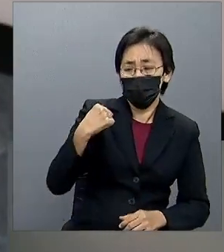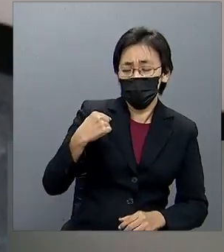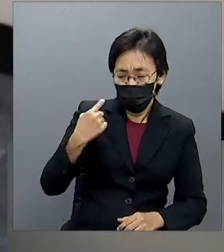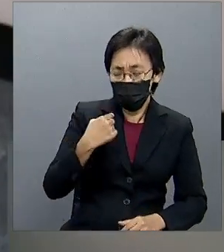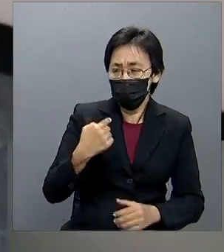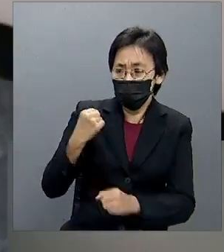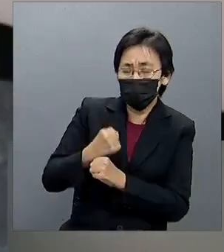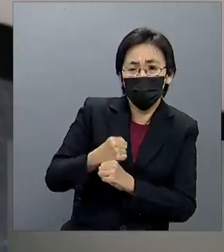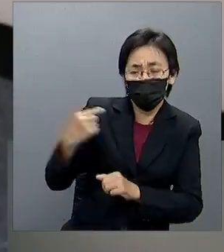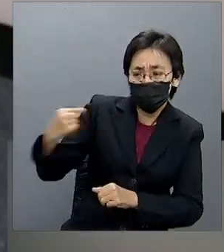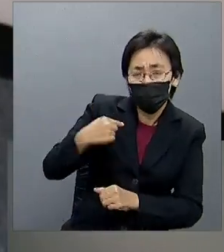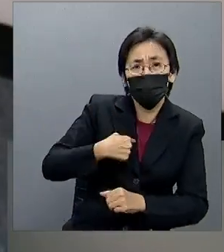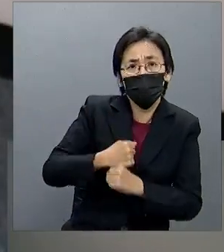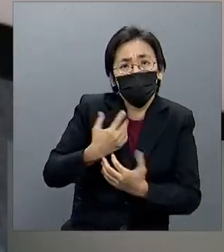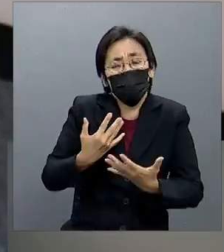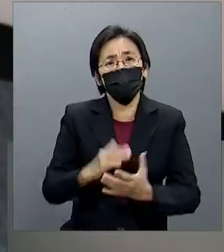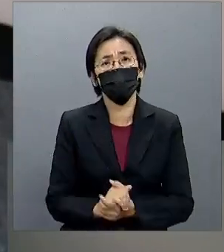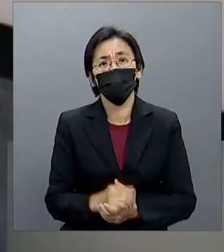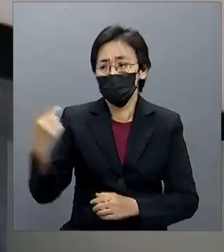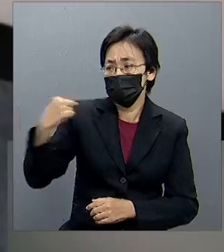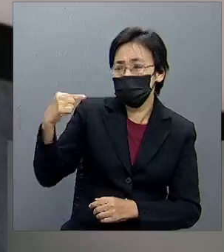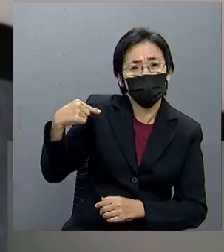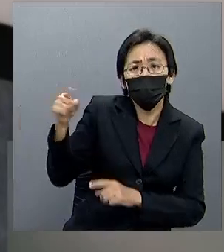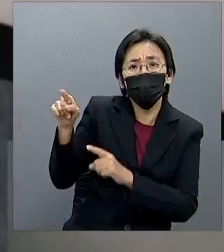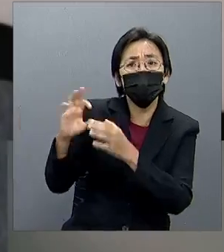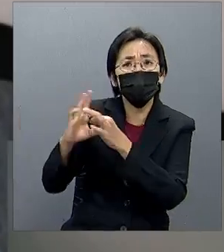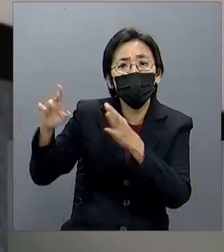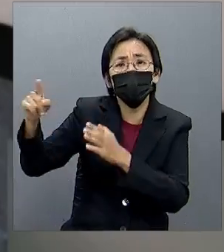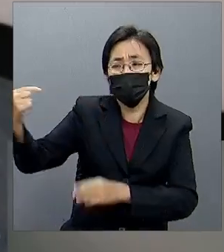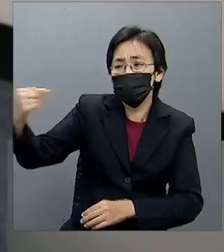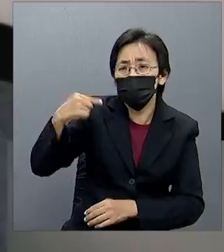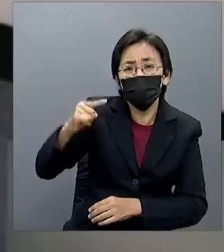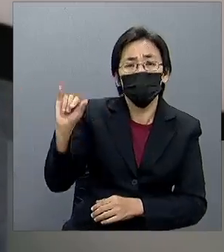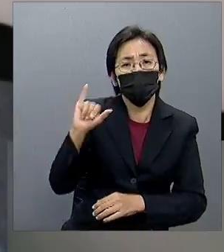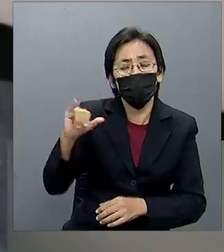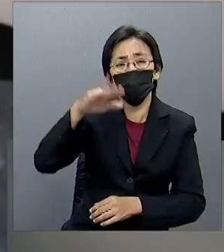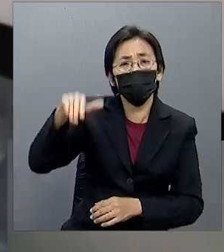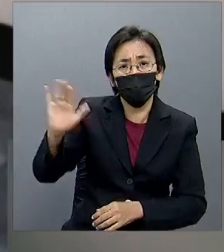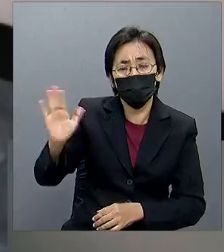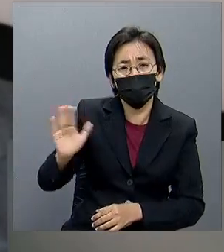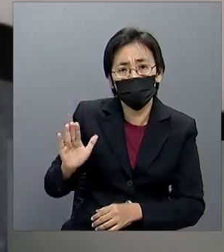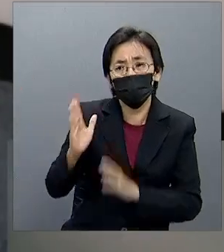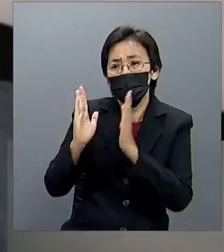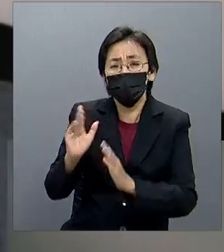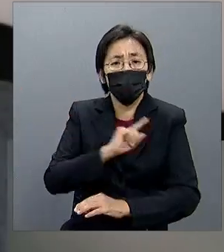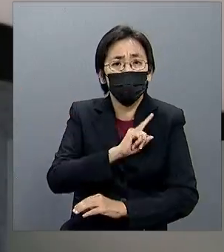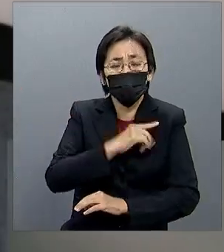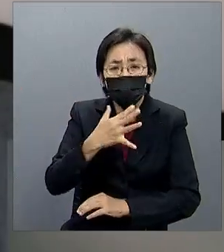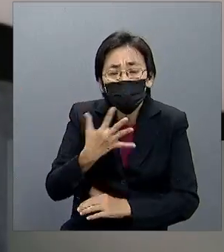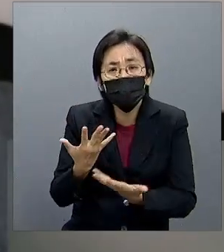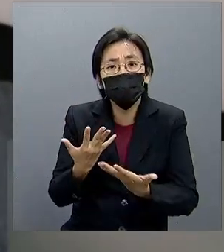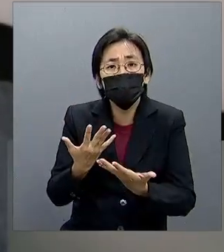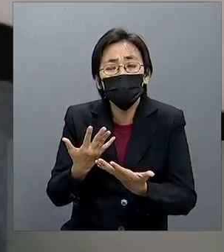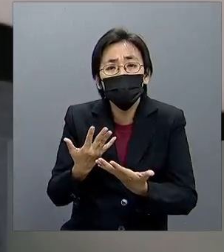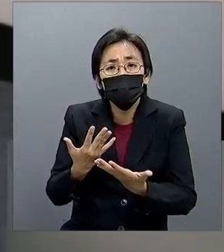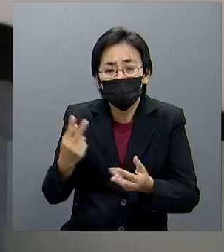ที่คนที่มาสั่งไม่ได้เกี่ยวข้องอะไรกับร่างกายเราเลยไม่ใช่ญาติไม่ใช่พี่ไม่ใช่น้องไม่ใช่คนที่ต้องมารับผิดชอบร่วมในการดูแลผลต่อ